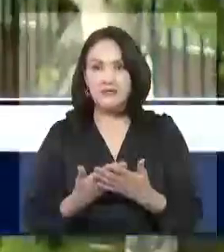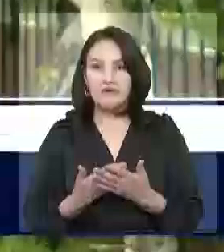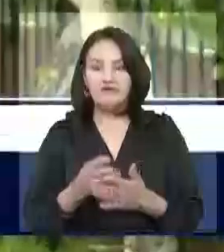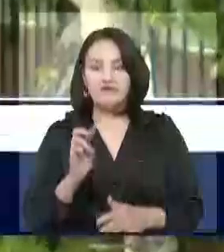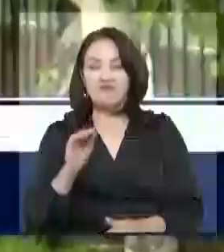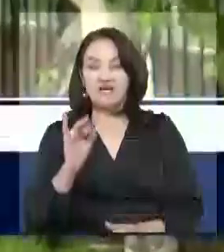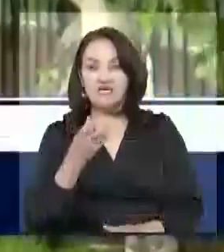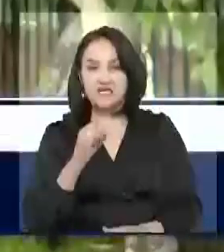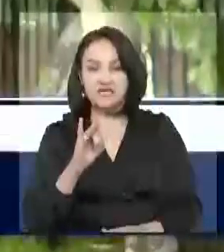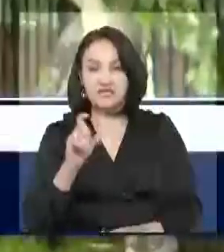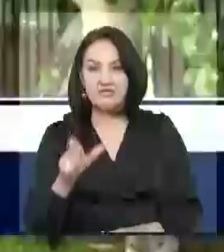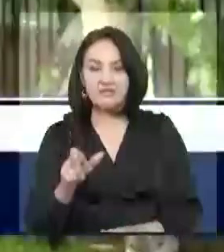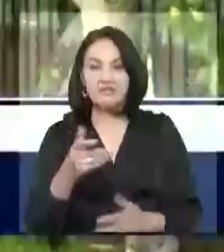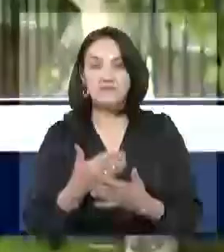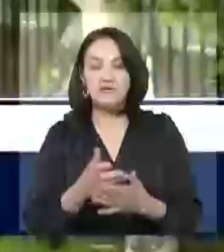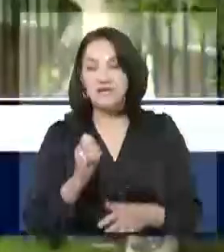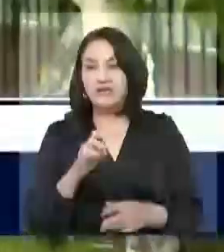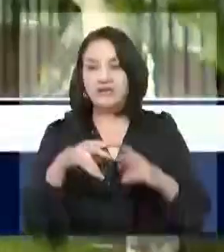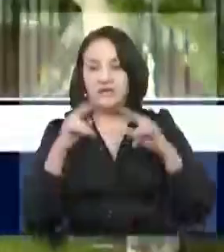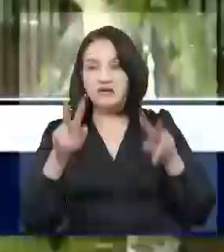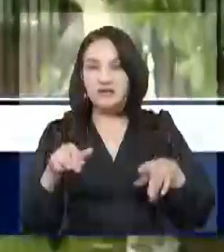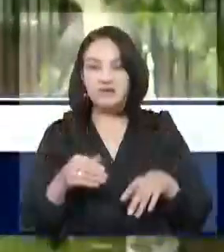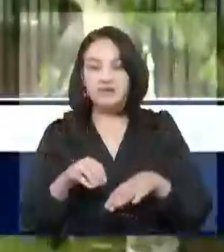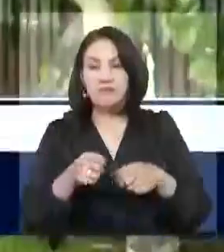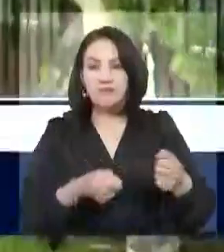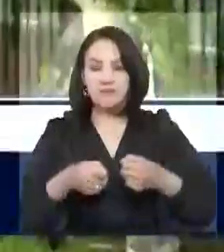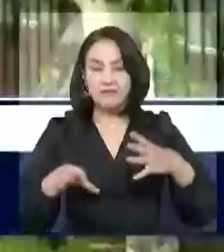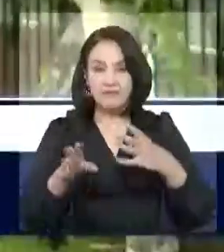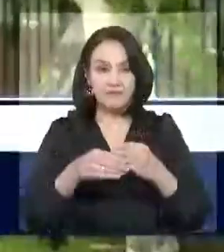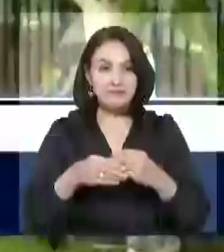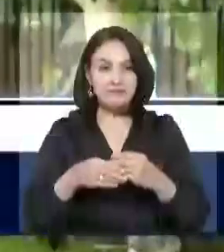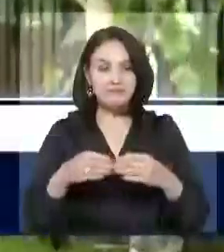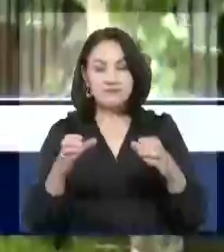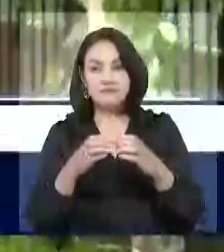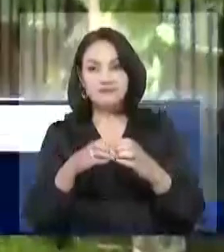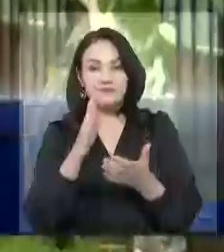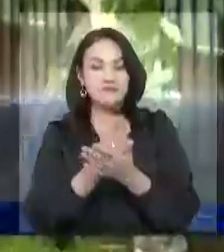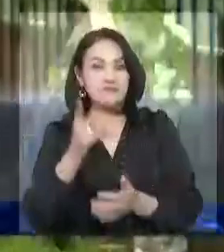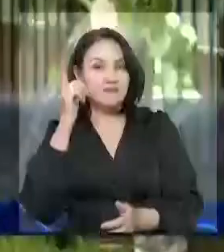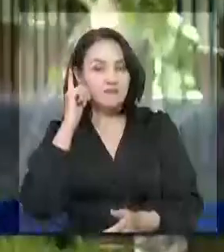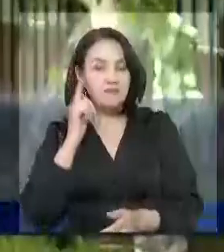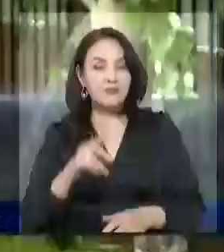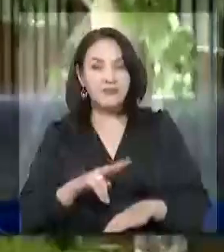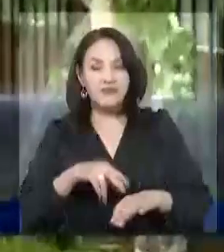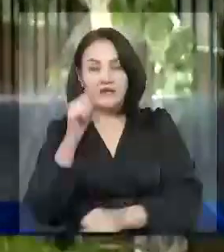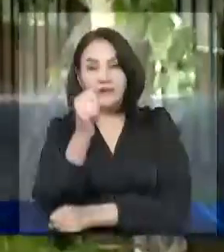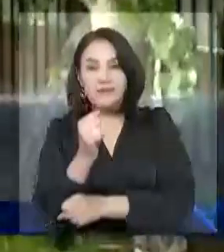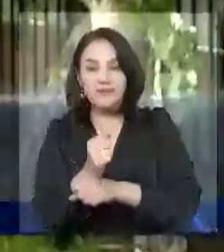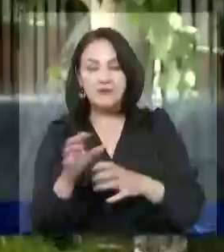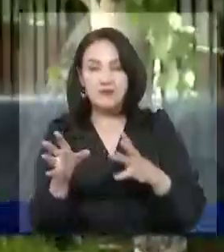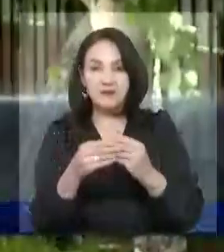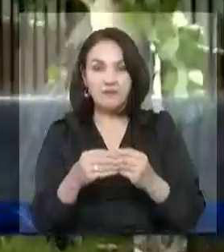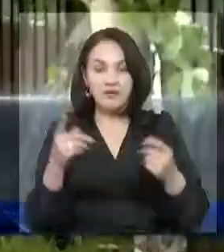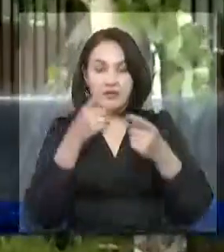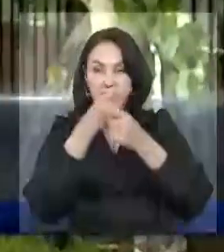вожатый дейді, осы ненің лагерлердің әкімшілігімен бірге чаттар құрды, полиция қызметкерлерімен бірге осы чатта ақпарат